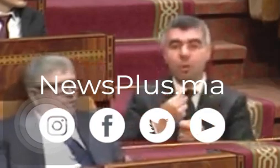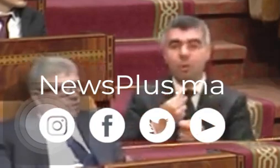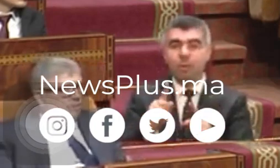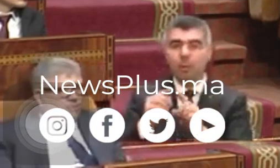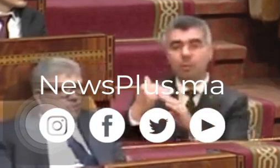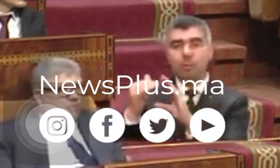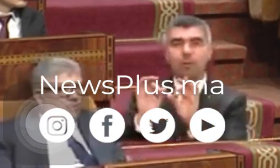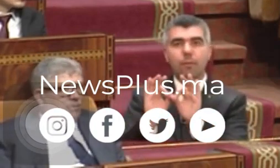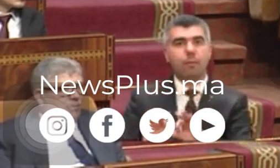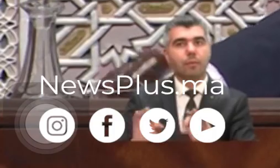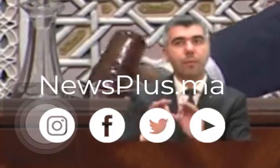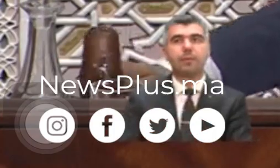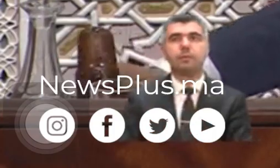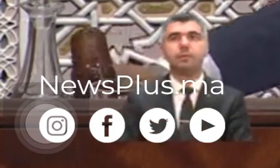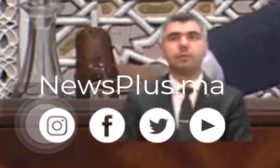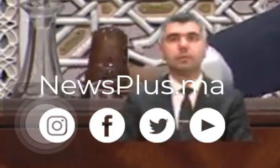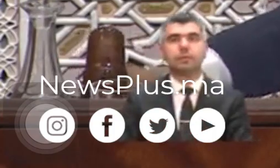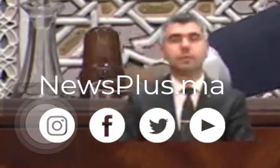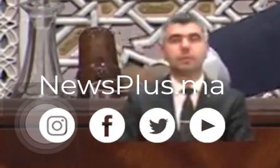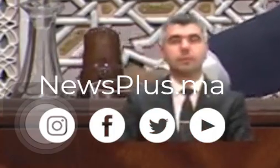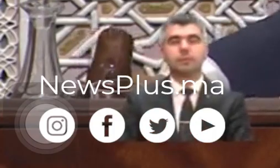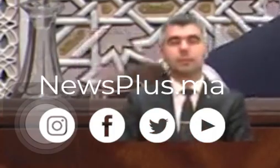لنا هادشي وشكرا. تفضل يا سيد.